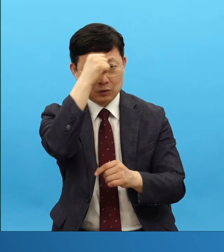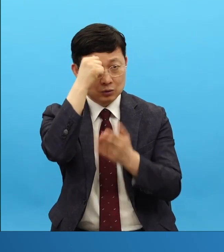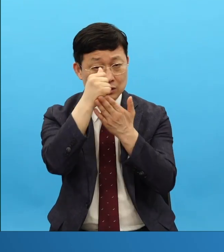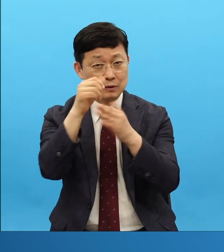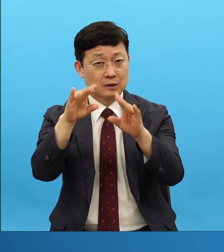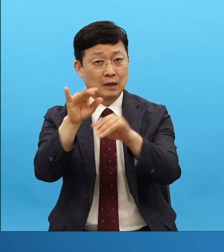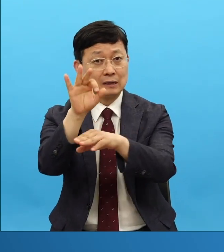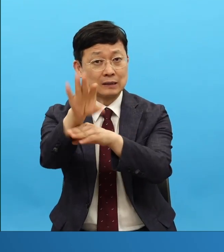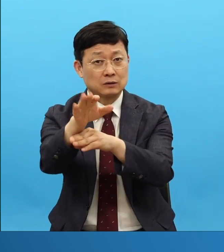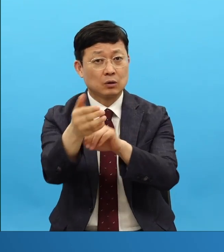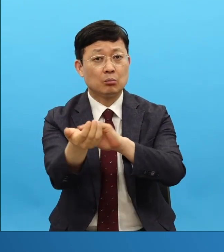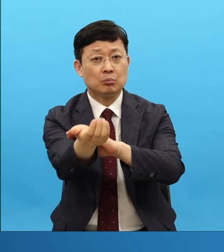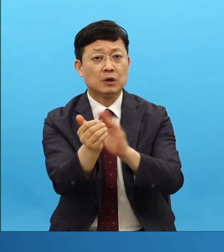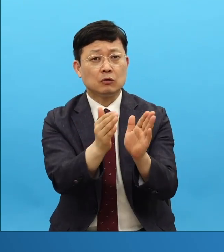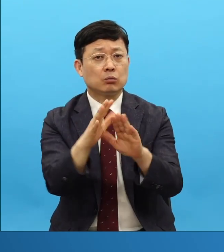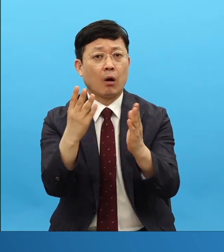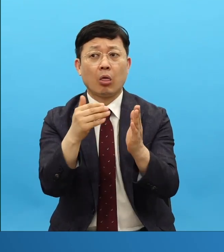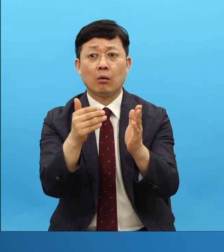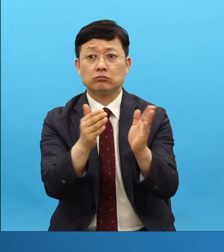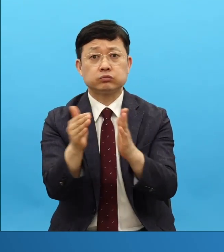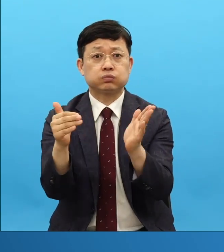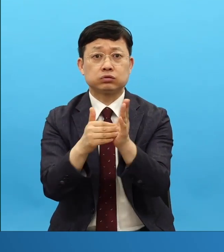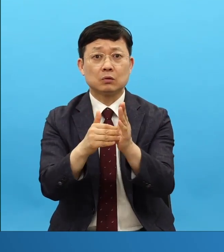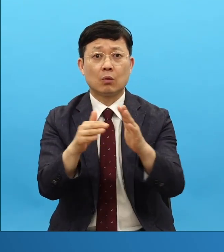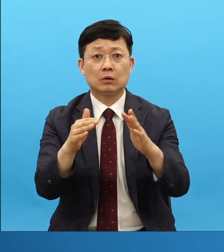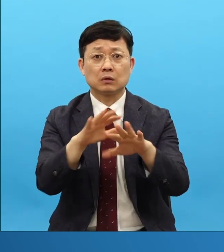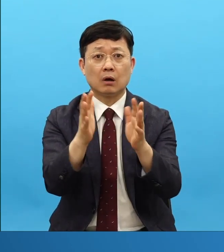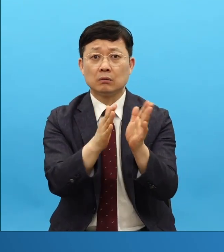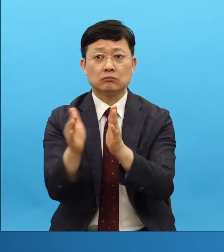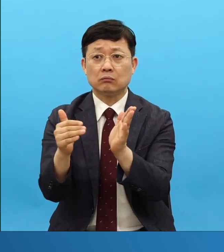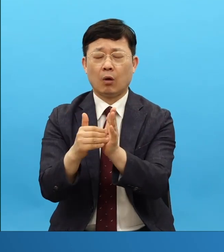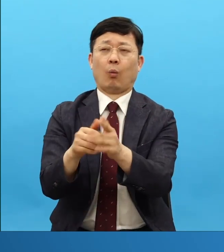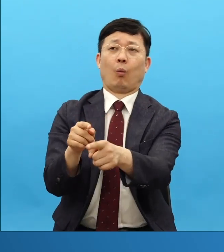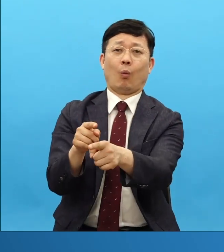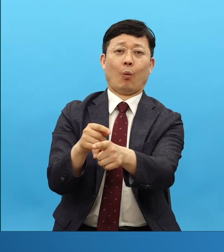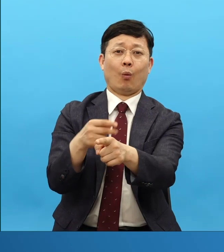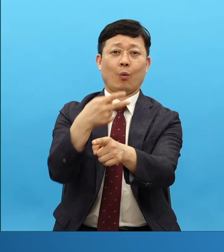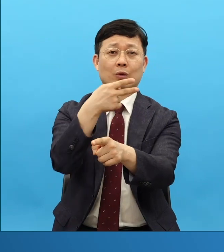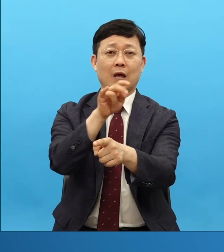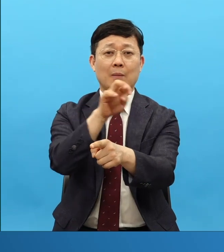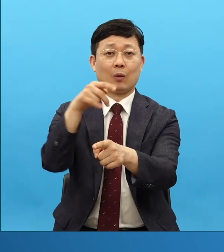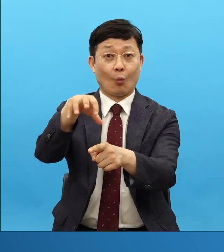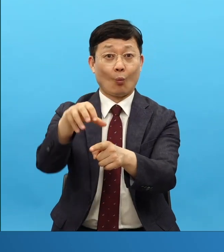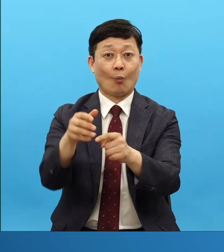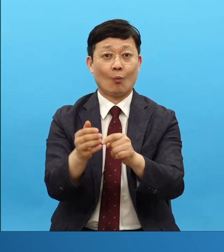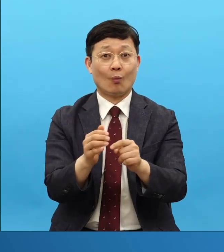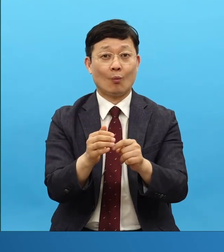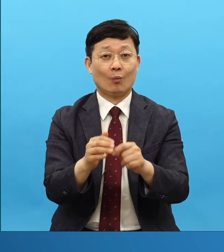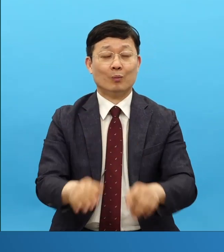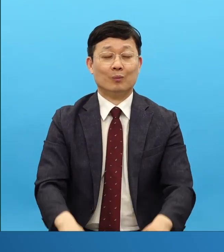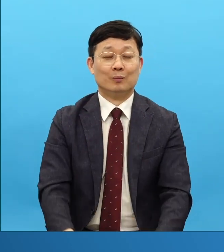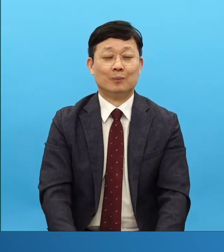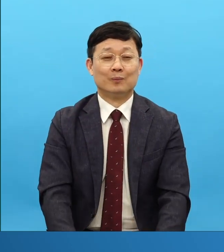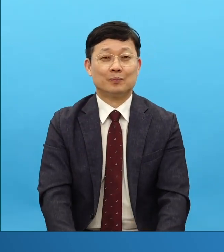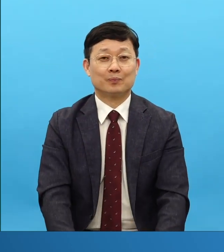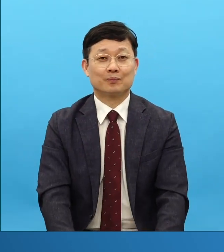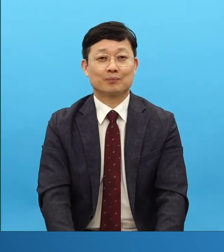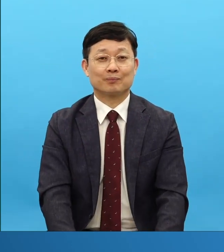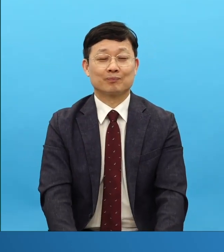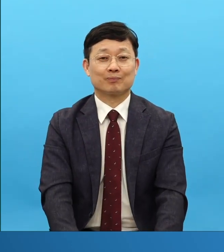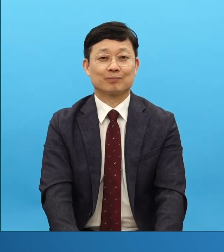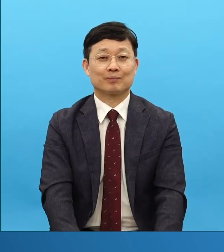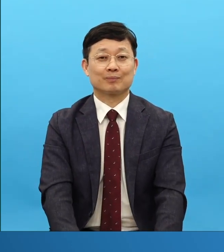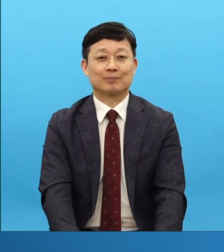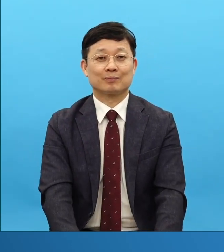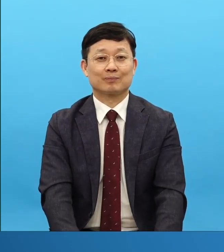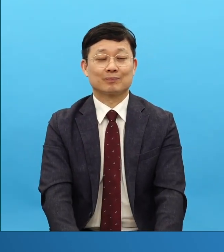이걸 세팅을 했어요 지금요. And so there's a place I go to pray when I have some break time. There's a Tsushima Island in Japan, and one of our elders bought the